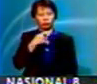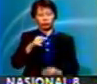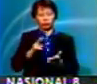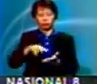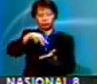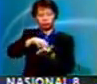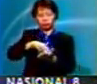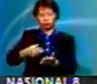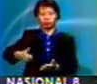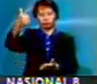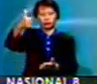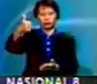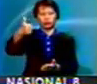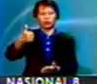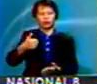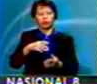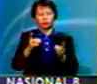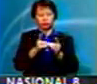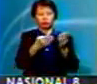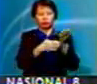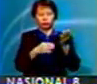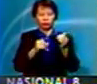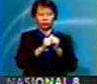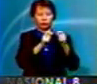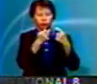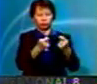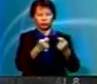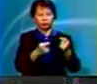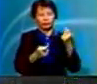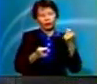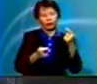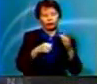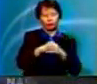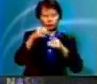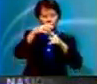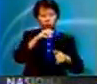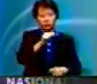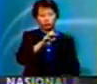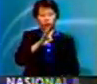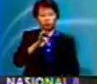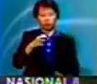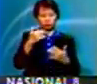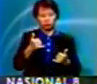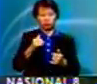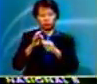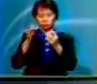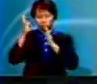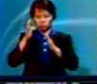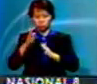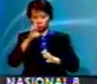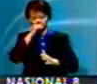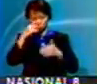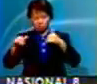bangkit mencatat kemenangan sulung. Bertemu Brunei, salah satu pasukan belasahan dalam kejohanan AFF kali ini, skuad negara bermula